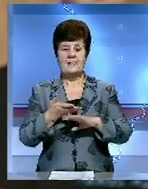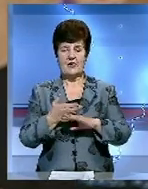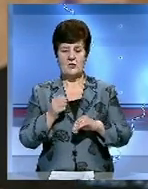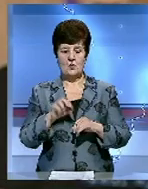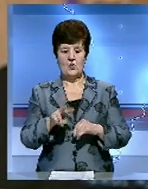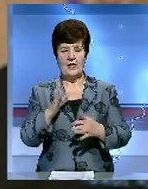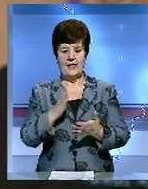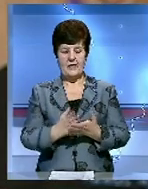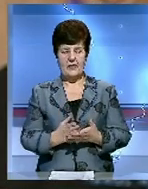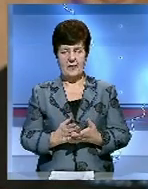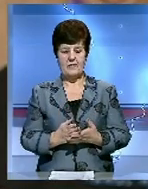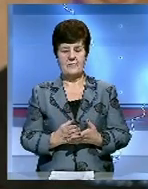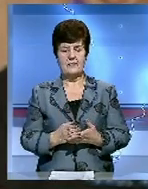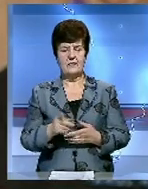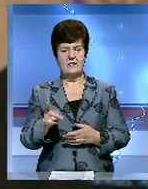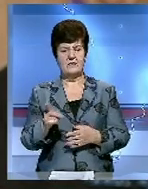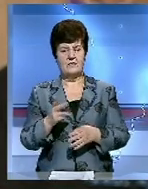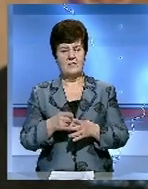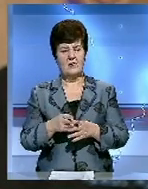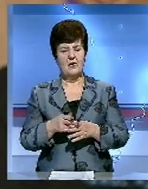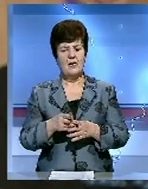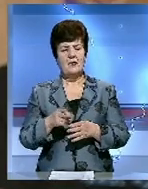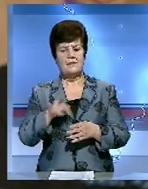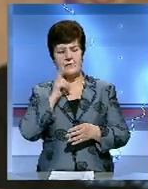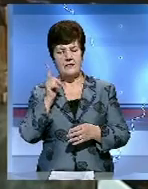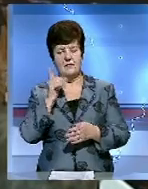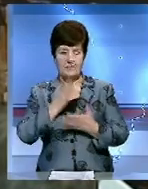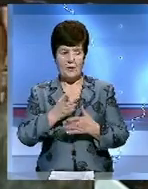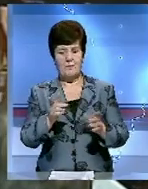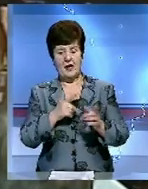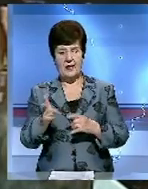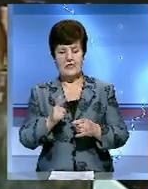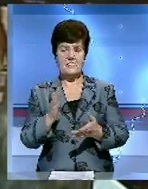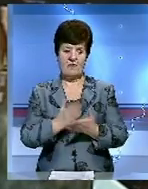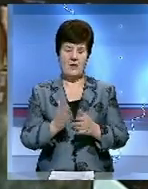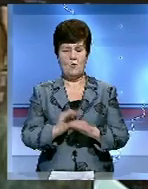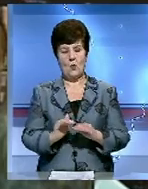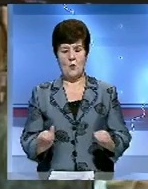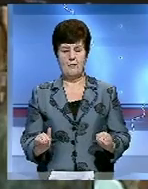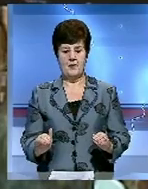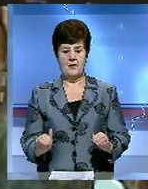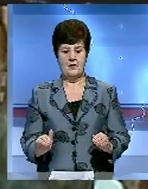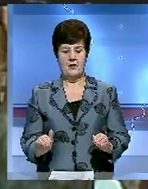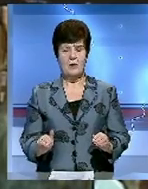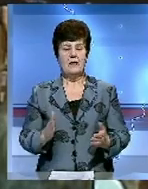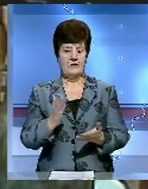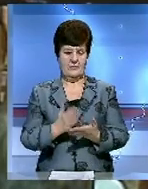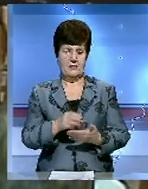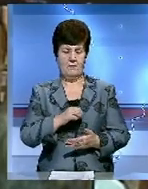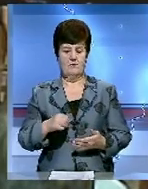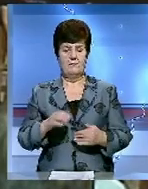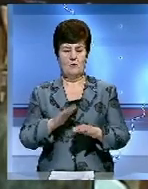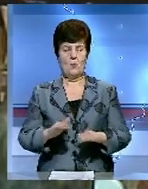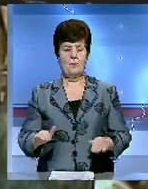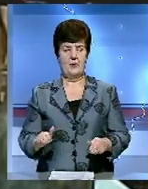mare responsabilitate. Suntem noi oare pregătiți să avem copii? Noi înșine suntem copii. Haideți